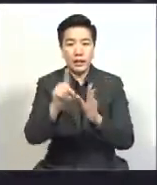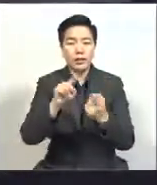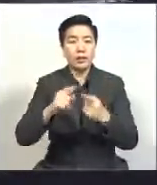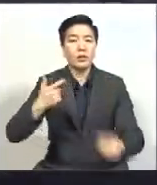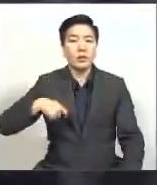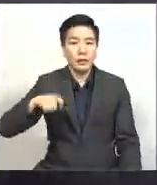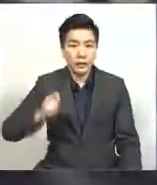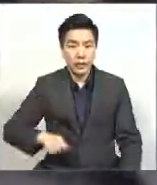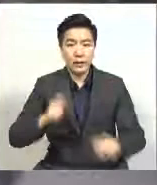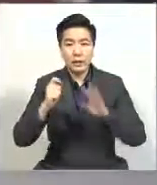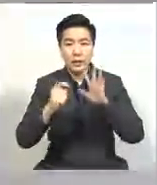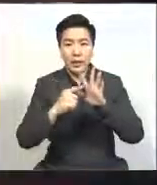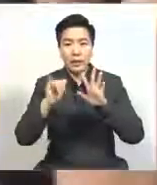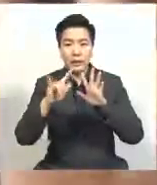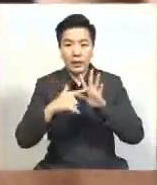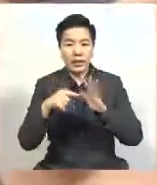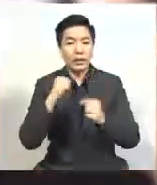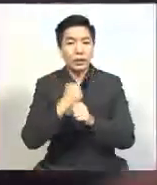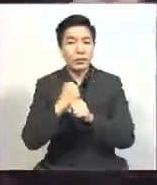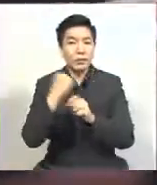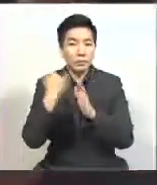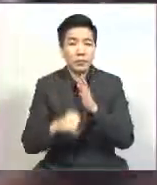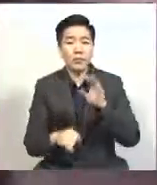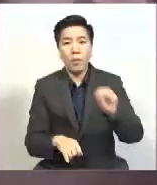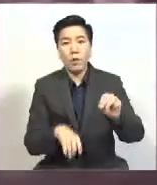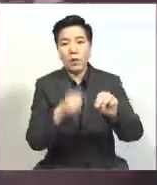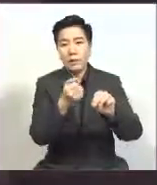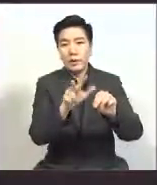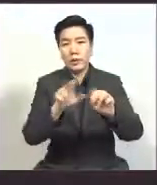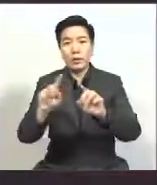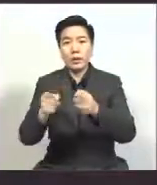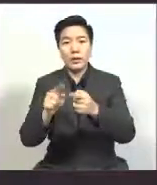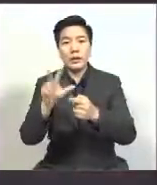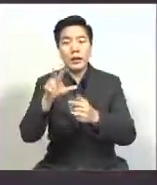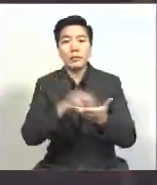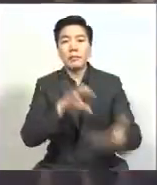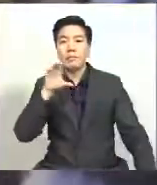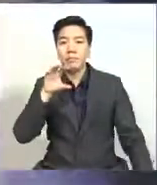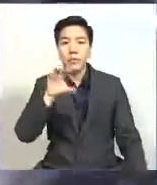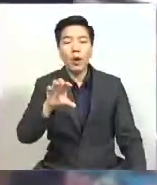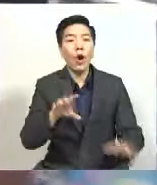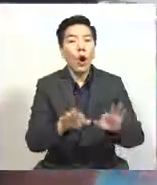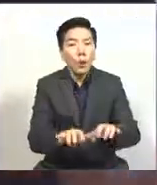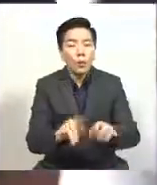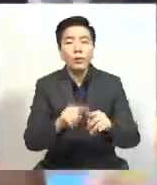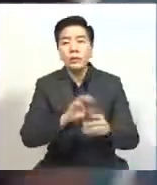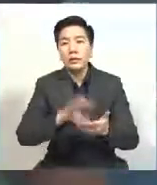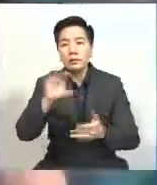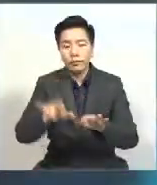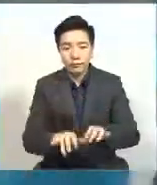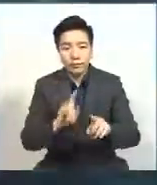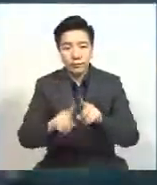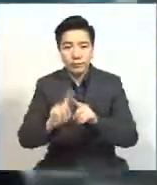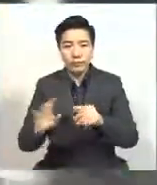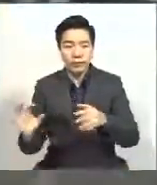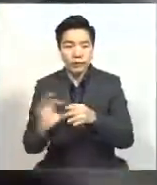าลอาญาในข้อหากระทำความผิดตามมาตรา14วงเล็บ3นำเข้าสู่ระบบคอมพิวเตอร์ซึ่งข้อมูลคอมพิวเตอร์